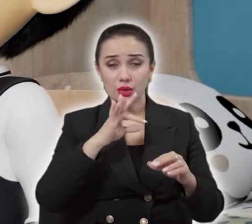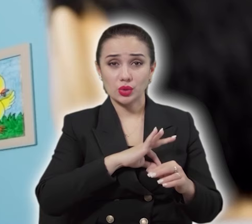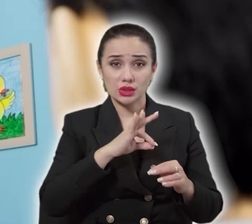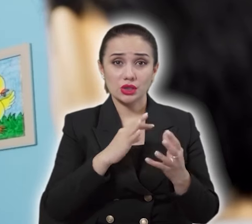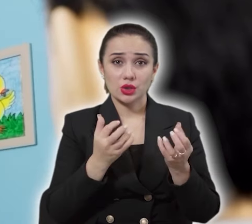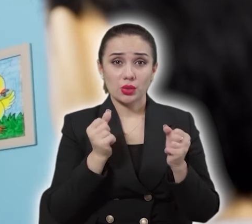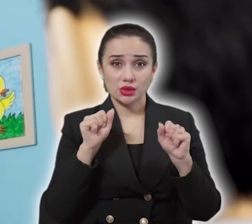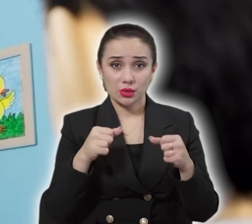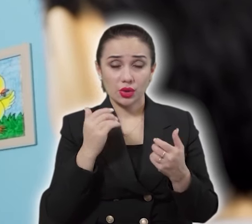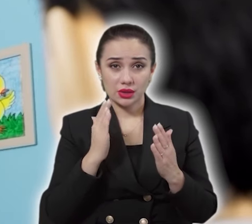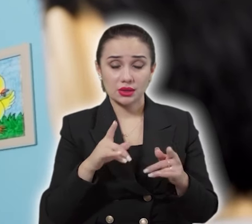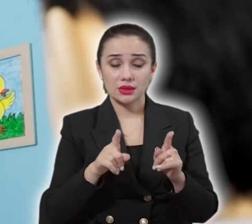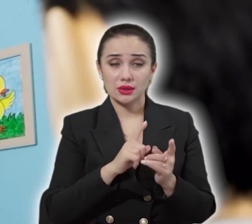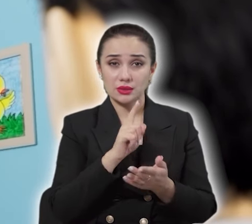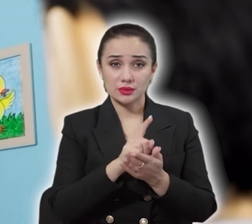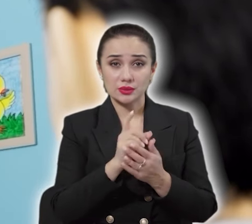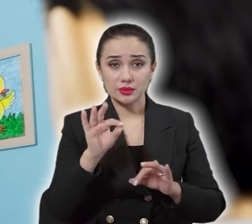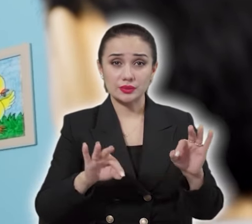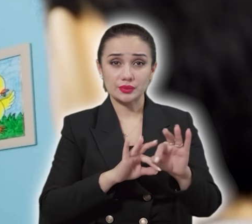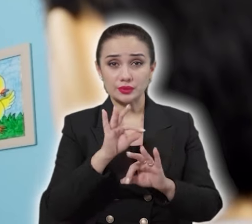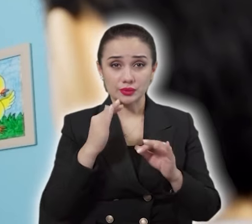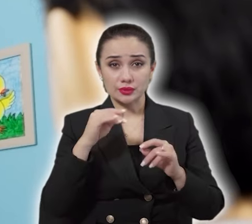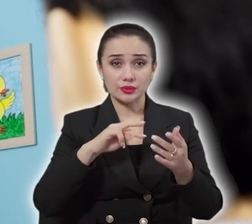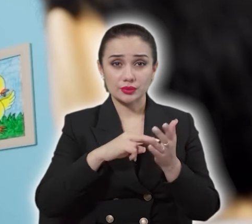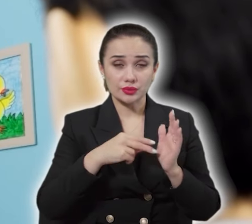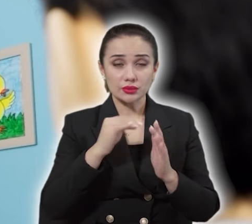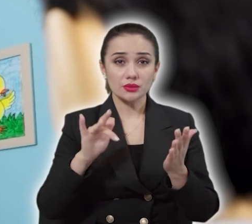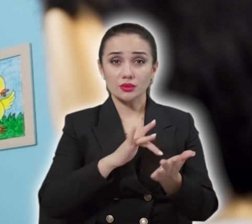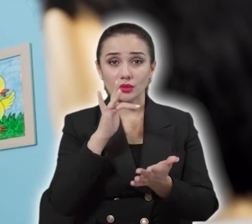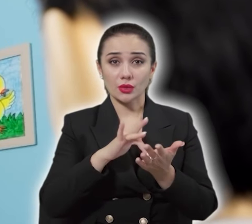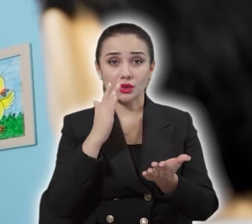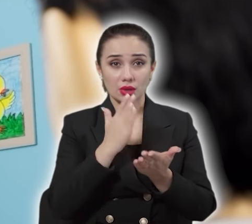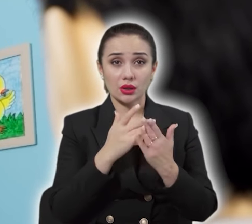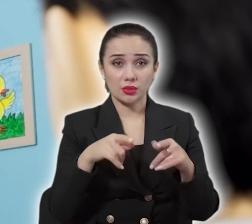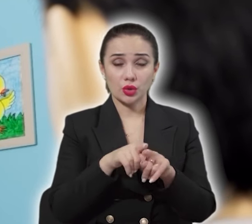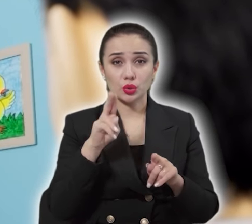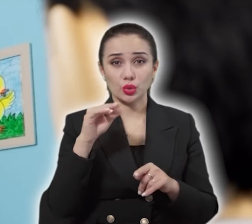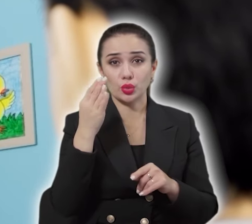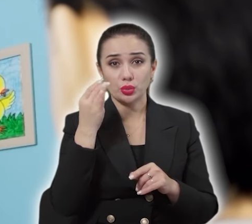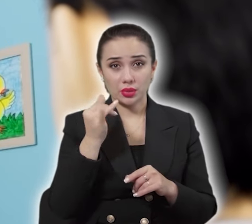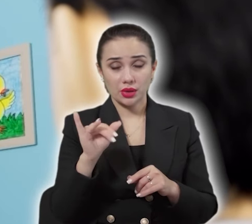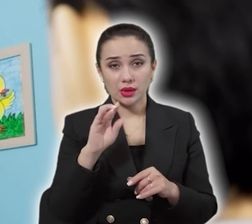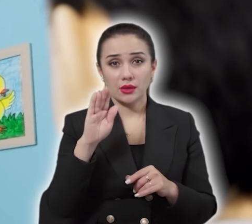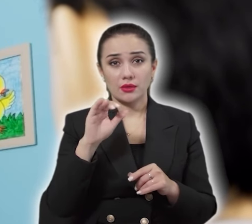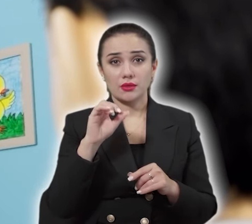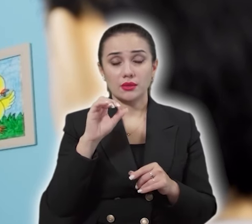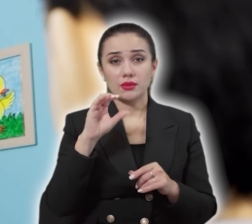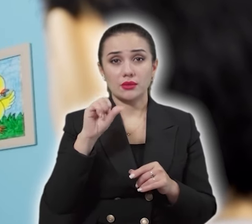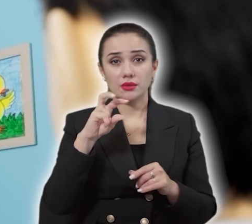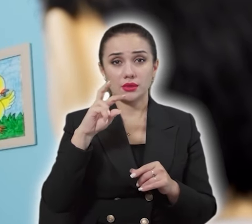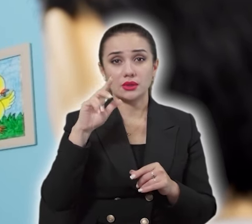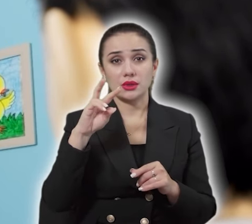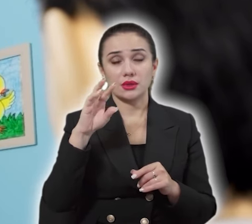bo'larkanda? Albatta. Ha, aytgancha, dunyo xaritasida cho'llarda bunyod etilgan shaharlar ham bor. Dubai va